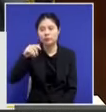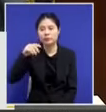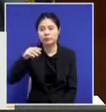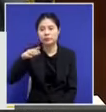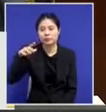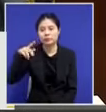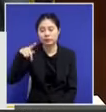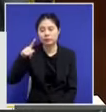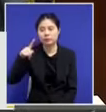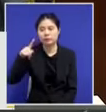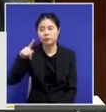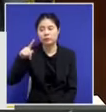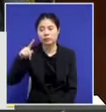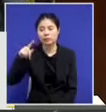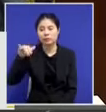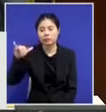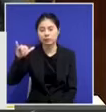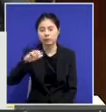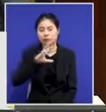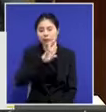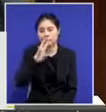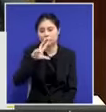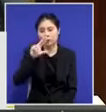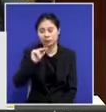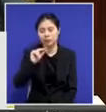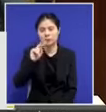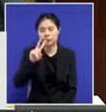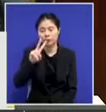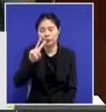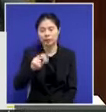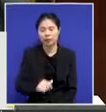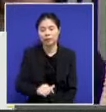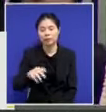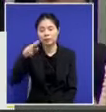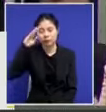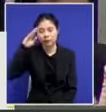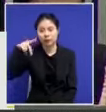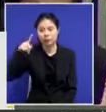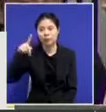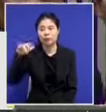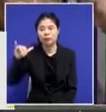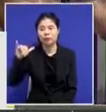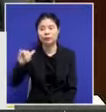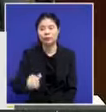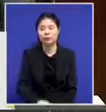ครับ 732นายอัมพลจินดาวัฒนะ พลเอกประยุทธ์จันทร์โอชา